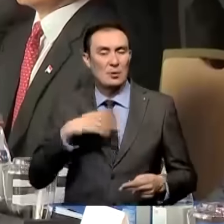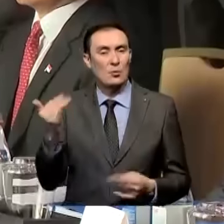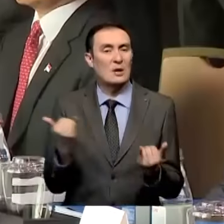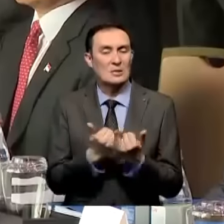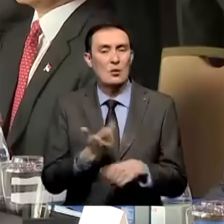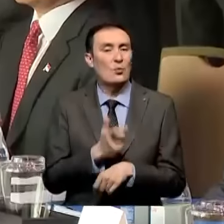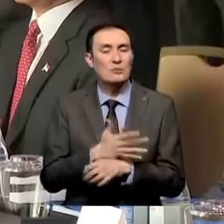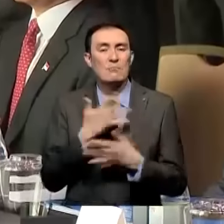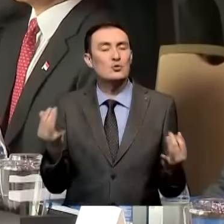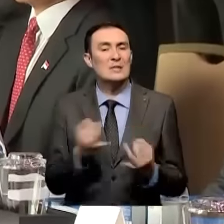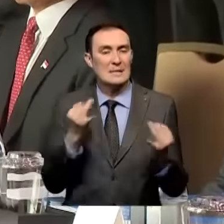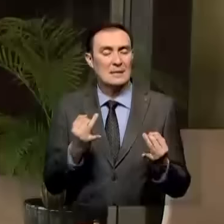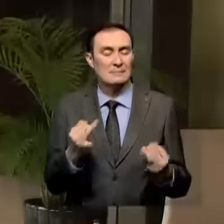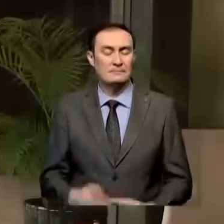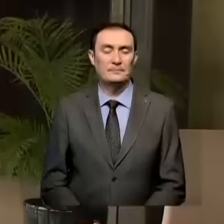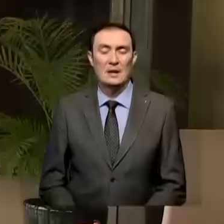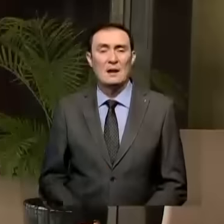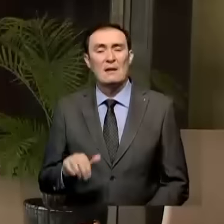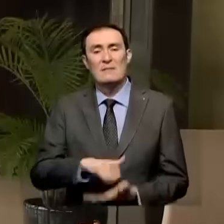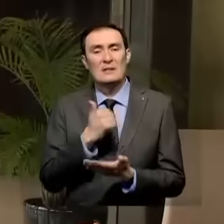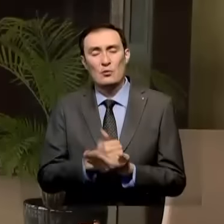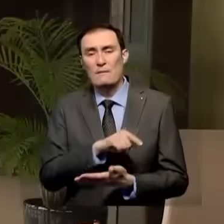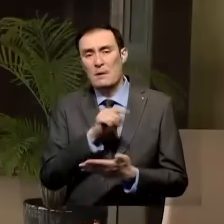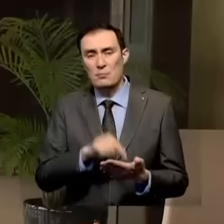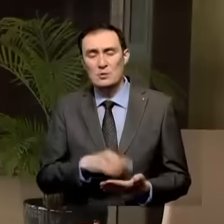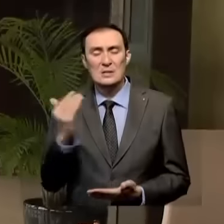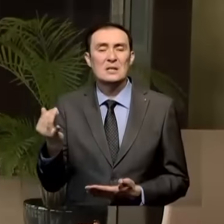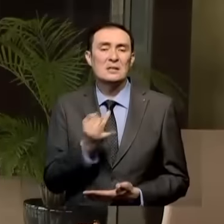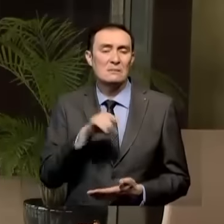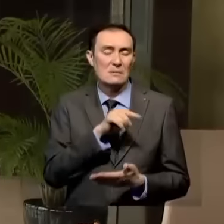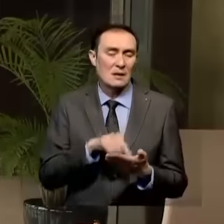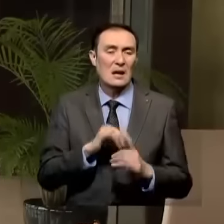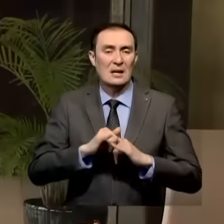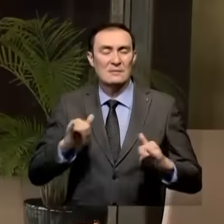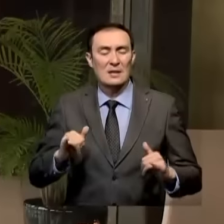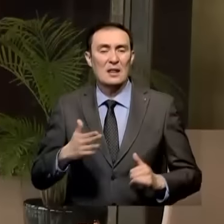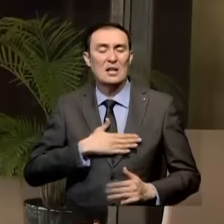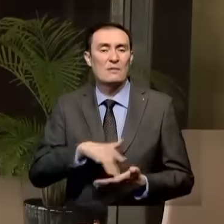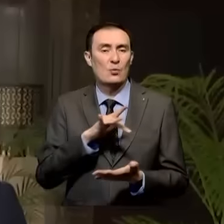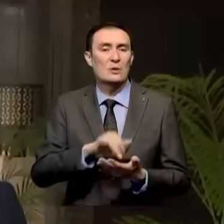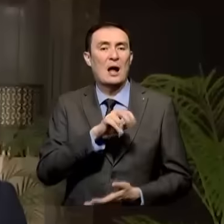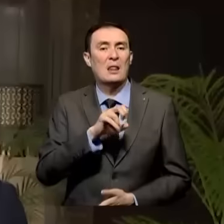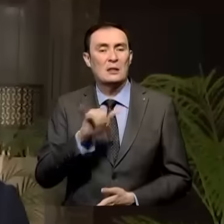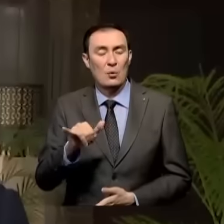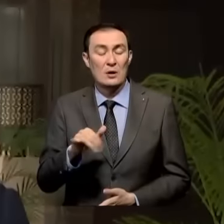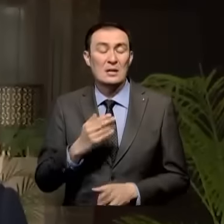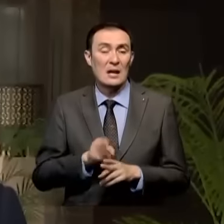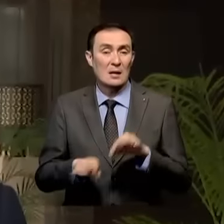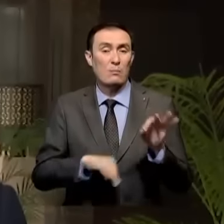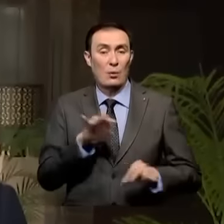гостей неподдельный интерес. Основной, конечно, вопрос, который их интересует, это развитие нашего города Алатау. И данный